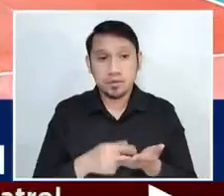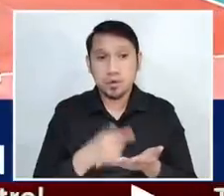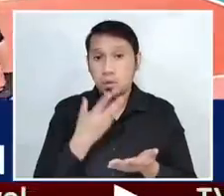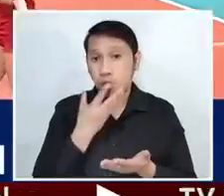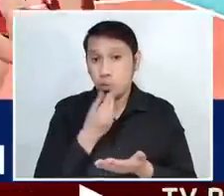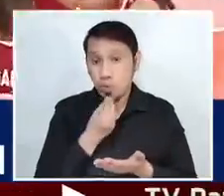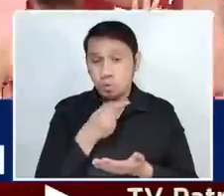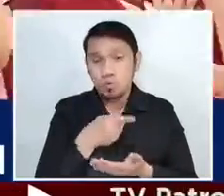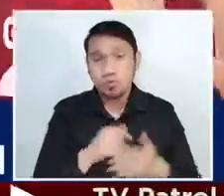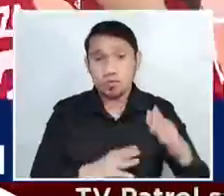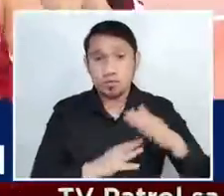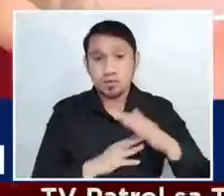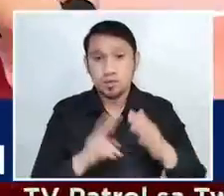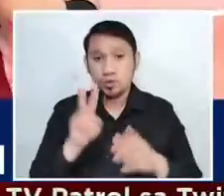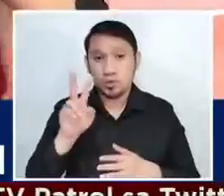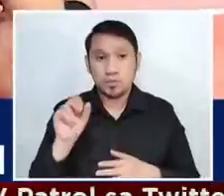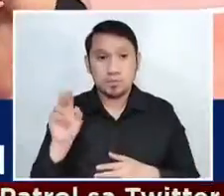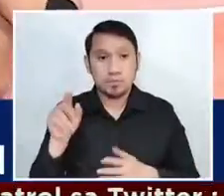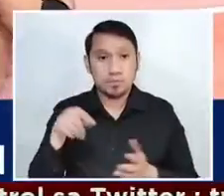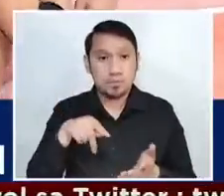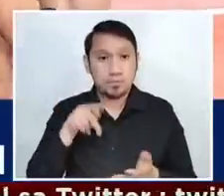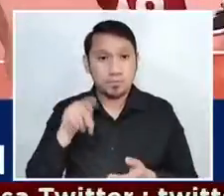nagtala ng 12 points.